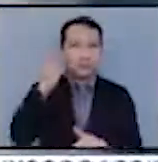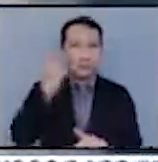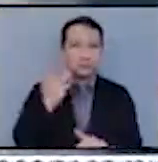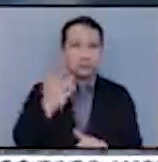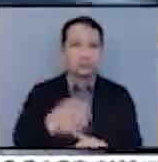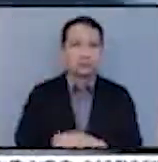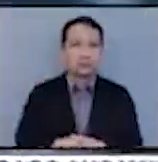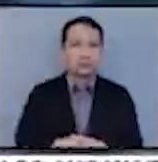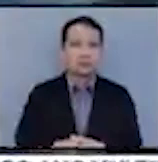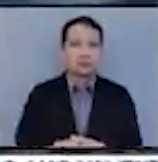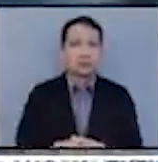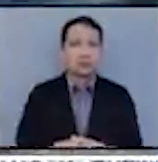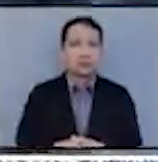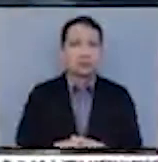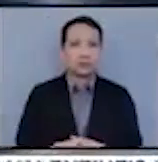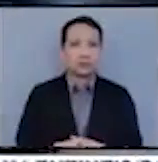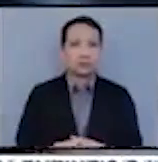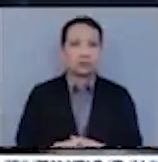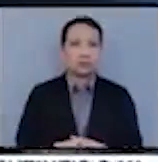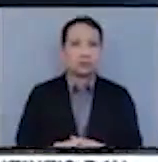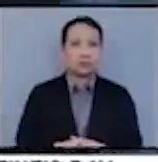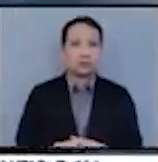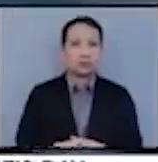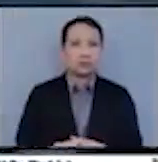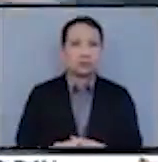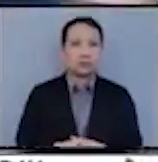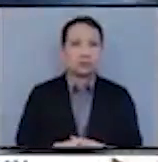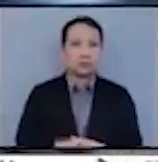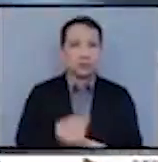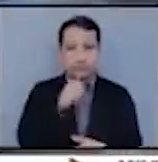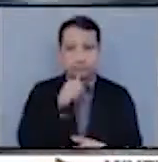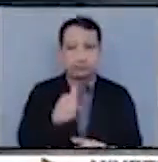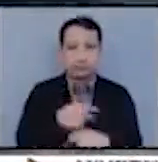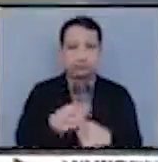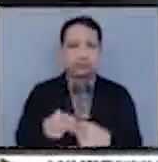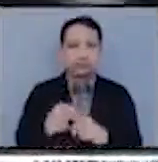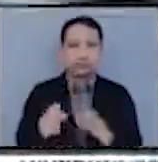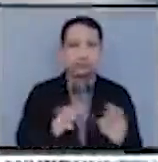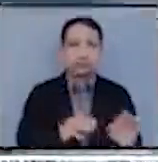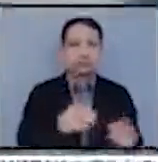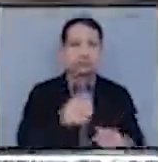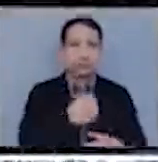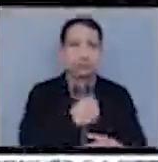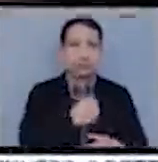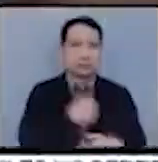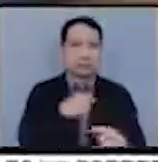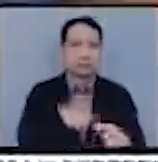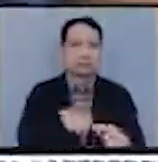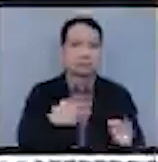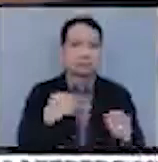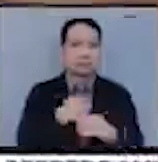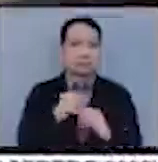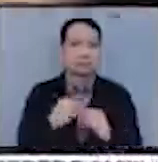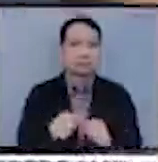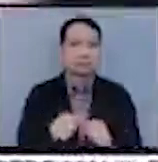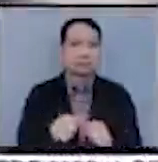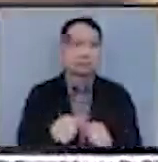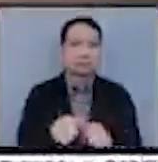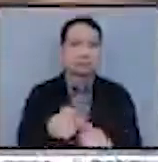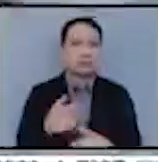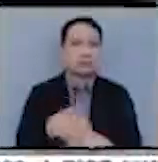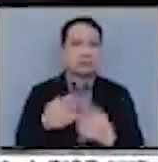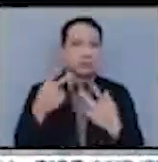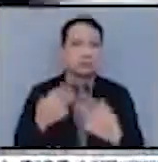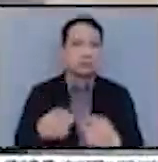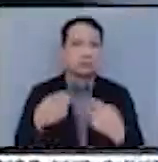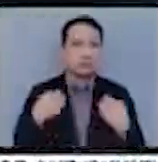ang nag-viral dahil sa unprofessional behavior ng isang security officer sa security screening ng members